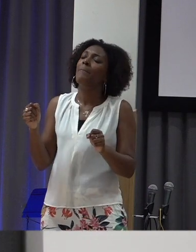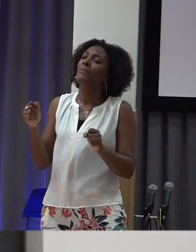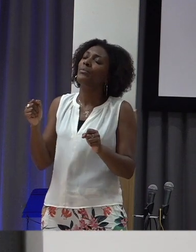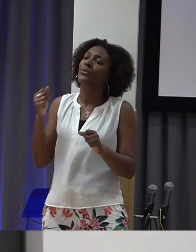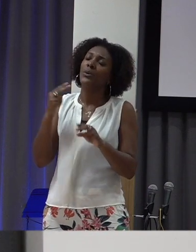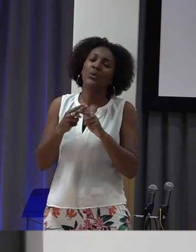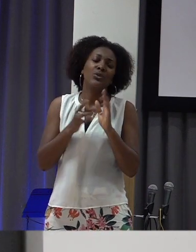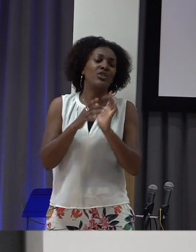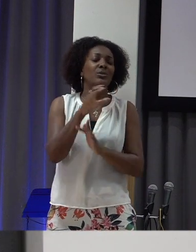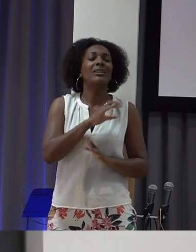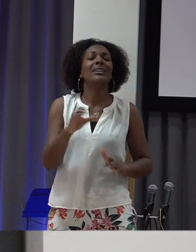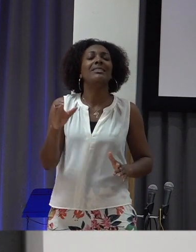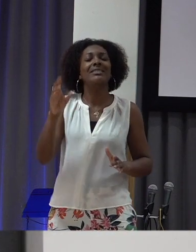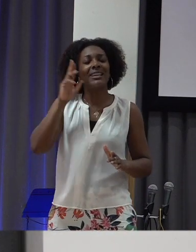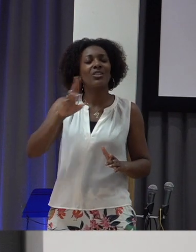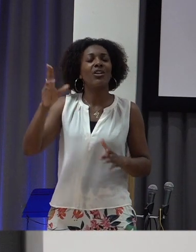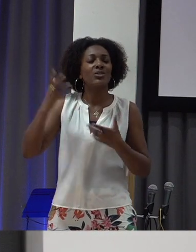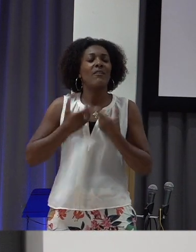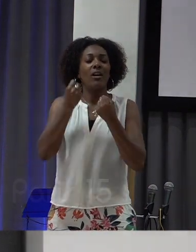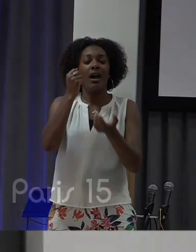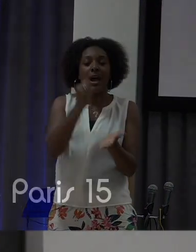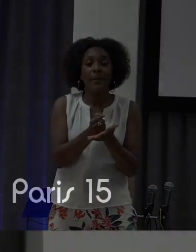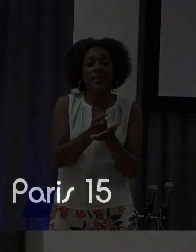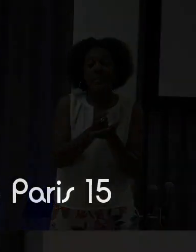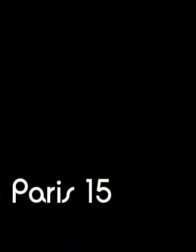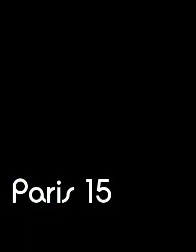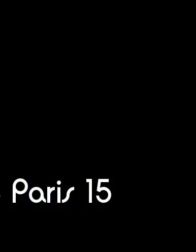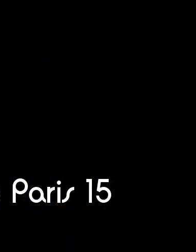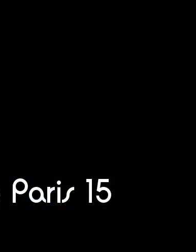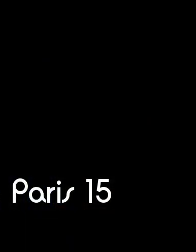Jésus-Christ, notre Seigneur et Sauveur. Amen. Que Dieu vous bénisse abondamment.